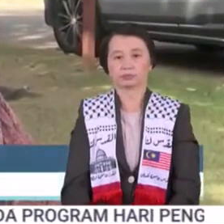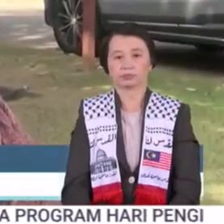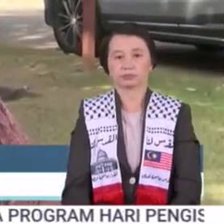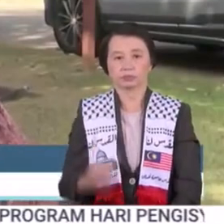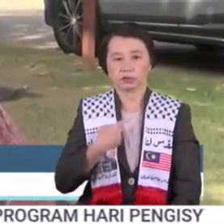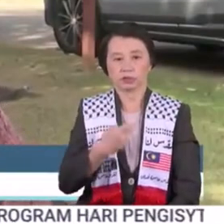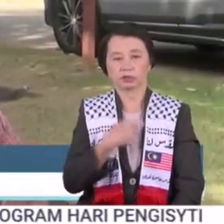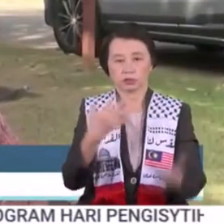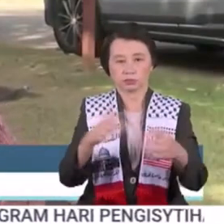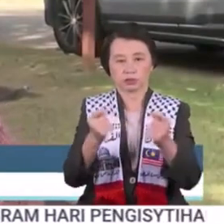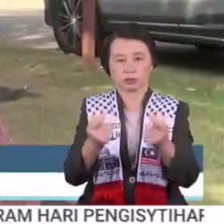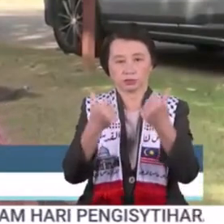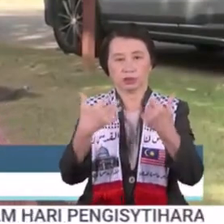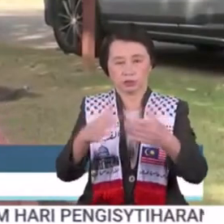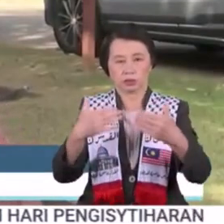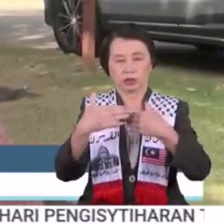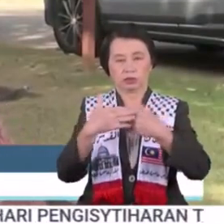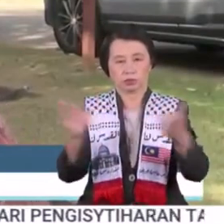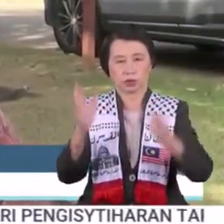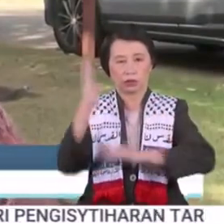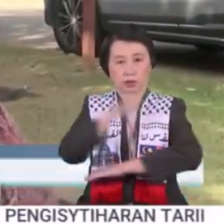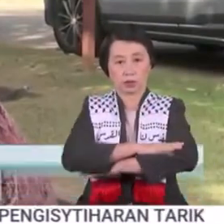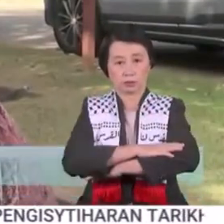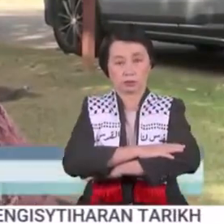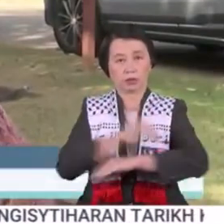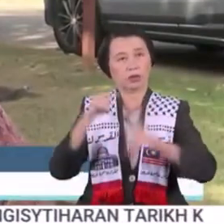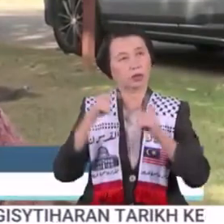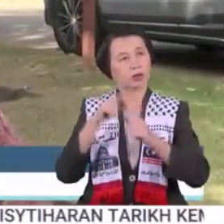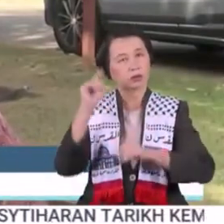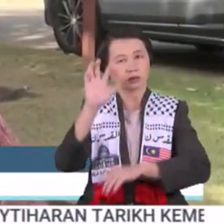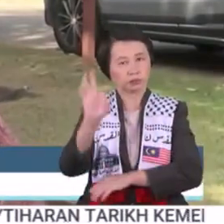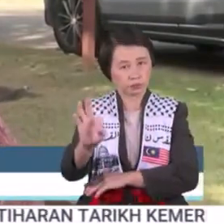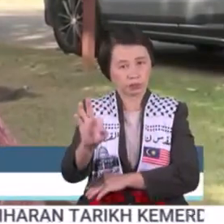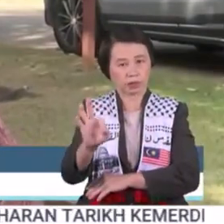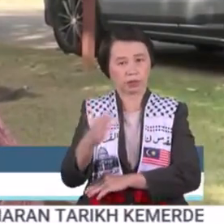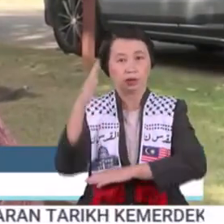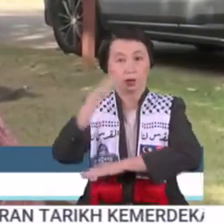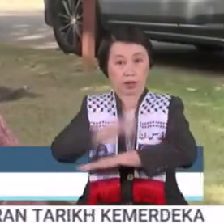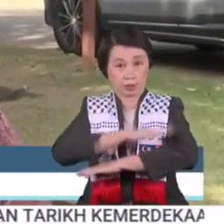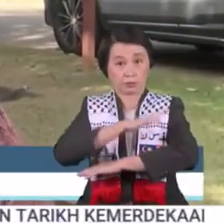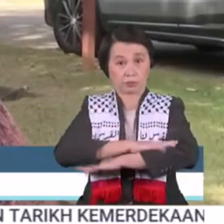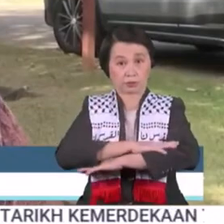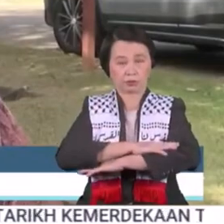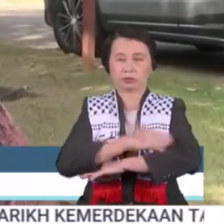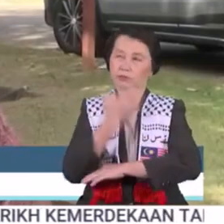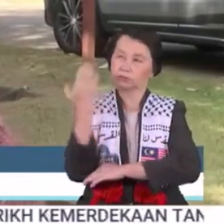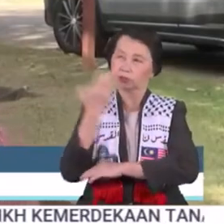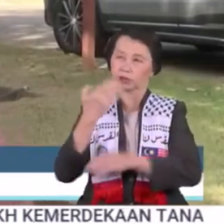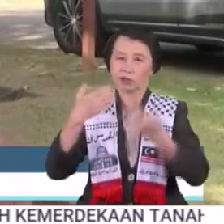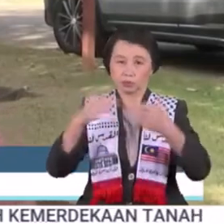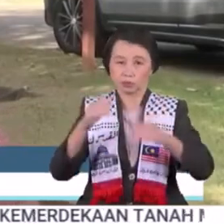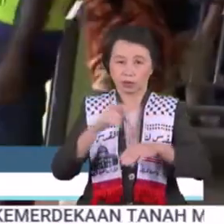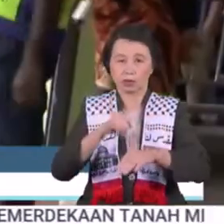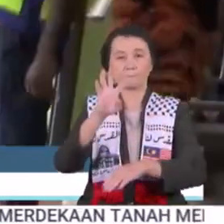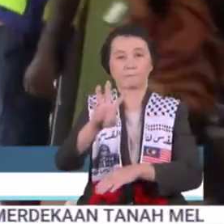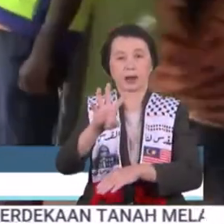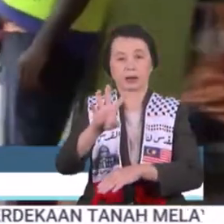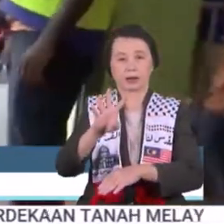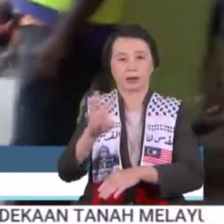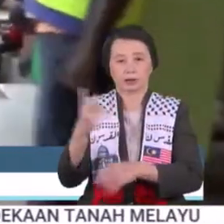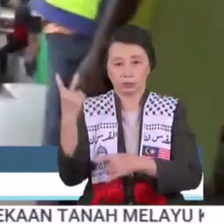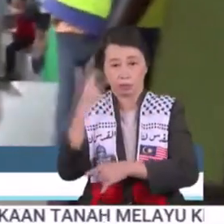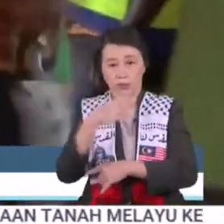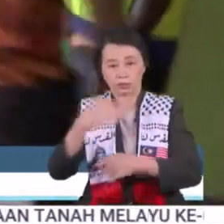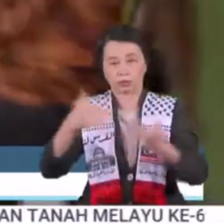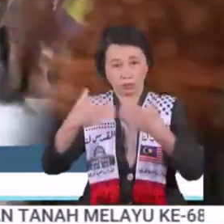Jadi kita dah percepatkan dan kita buka kaunter hari ini pukul 9. Kaunter ni basically-nya kalau kebiasaannya kita buka 4. Tu hari ini